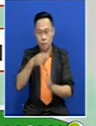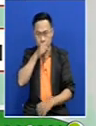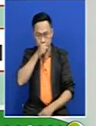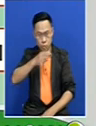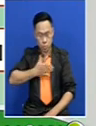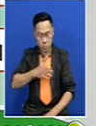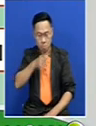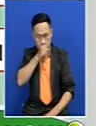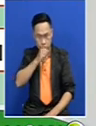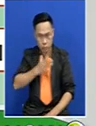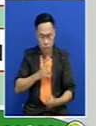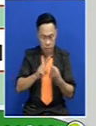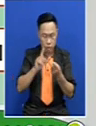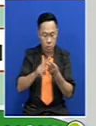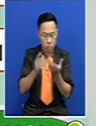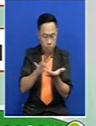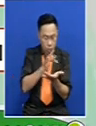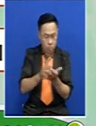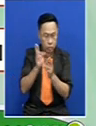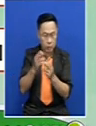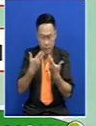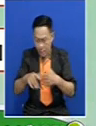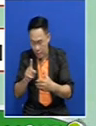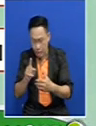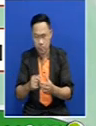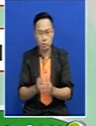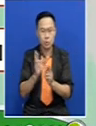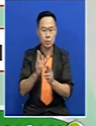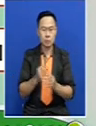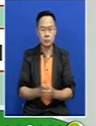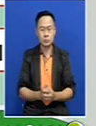ระบบส่วนตัวการระวังอุปกรณ์อย่างมือถือที่จะสูญหาย